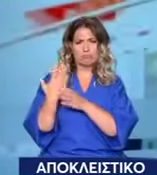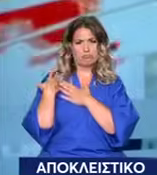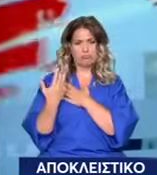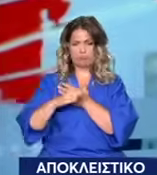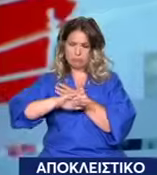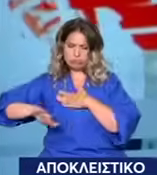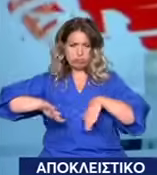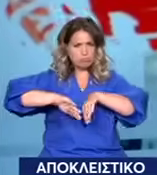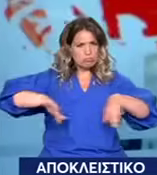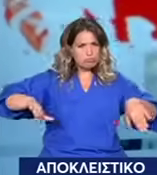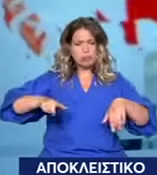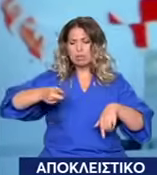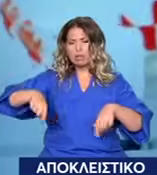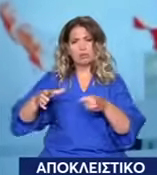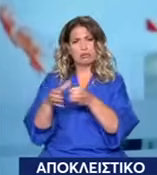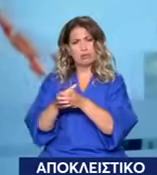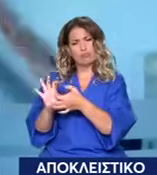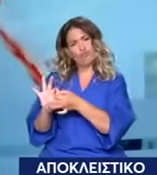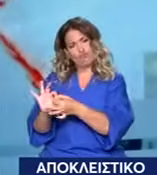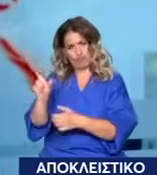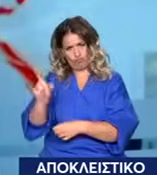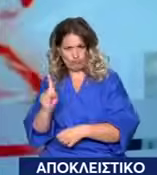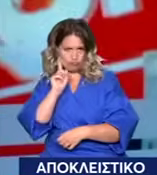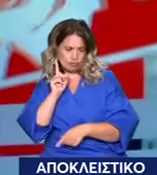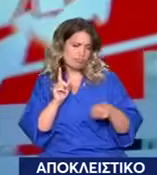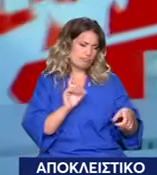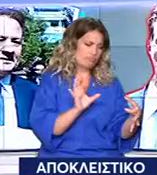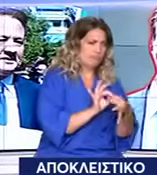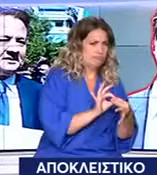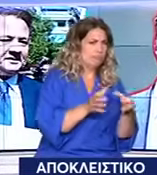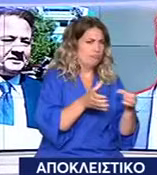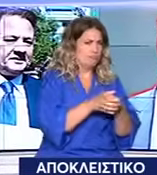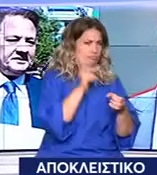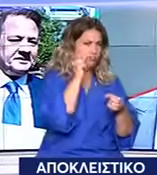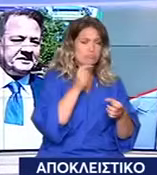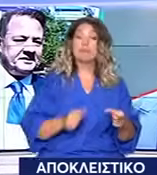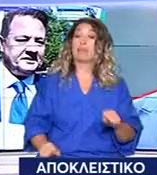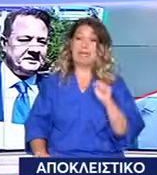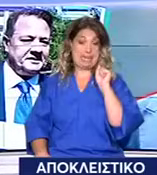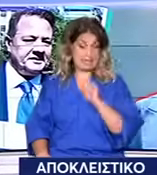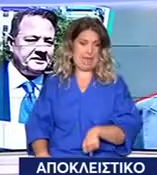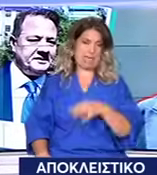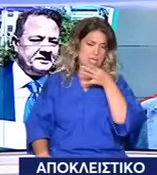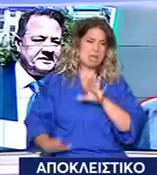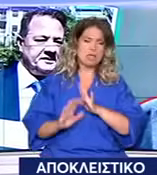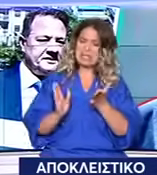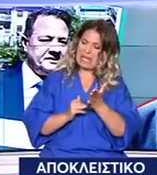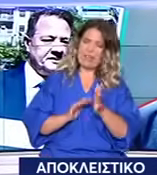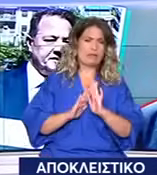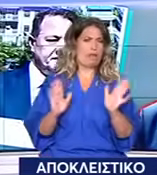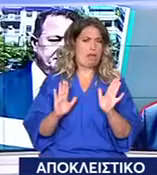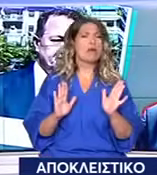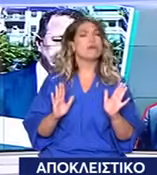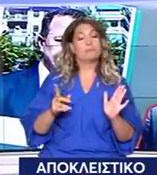κοντά πια στην κυρία Πολυζωγοπούλου, κάποιοι πιο κοντά στον είναι κύριο σίγουρο. Λύτρα. Είναι σίγουρο. Και κοιτάμε στους ανθρώπους οι οποίοι είχαν προσληφθεί από την